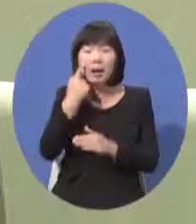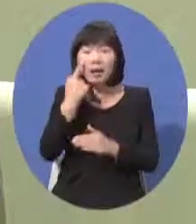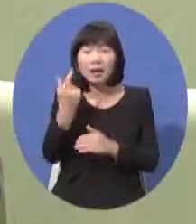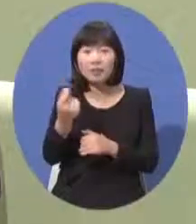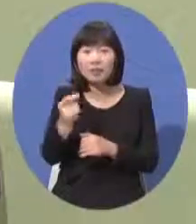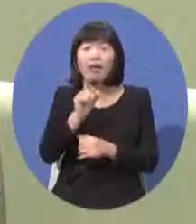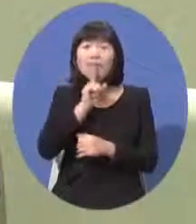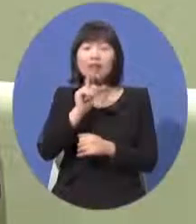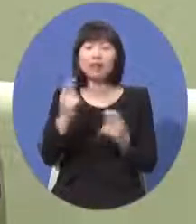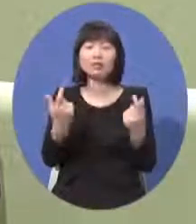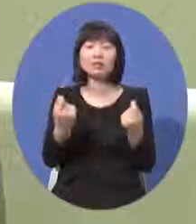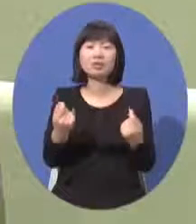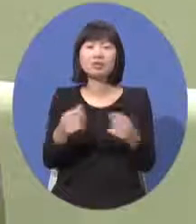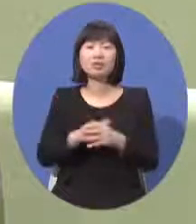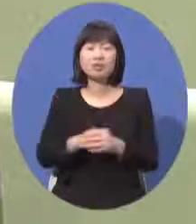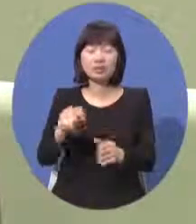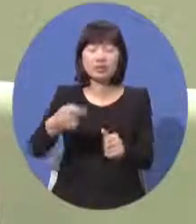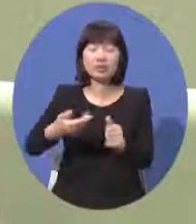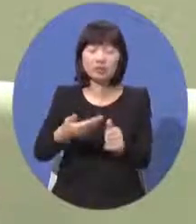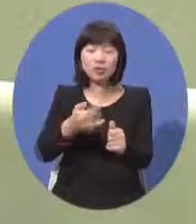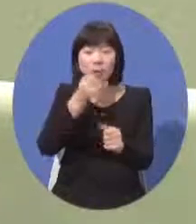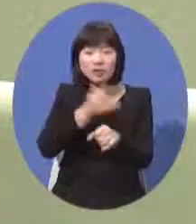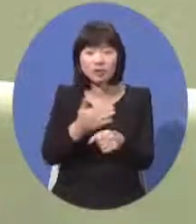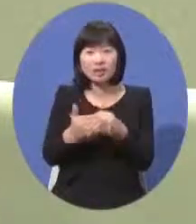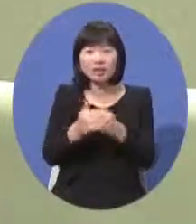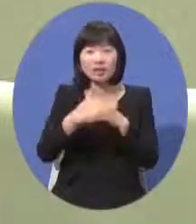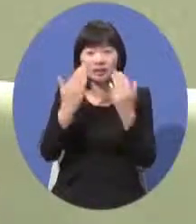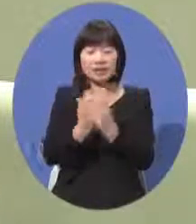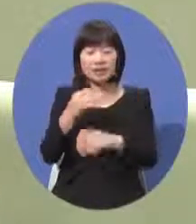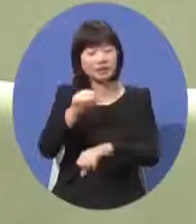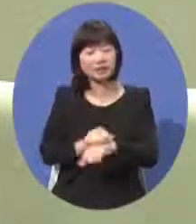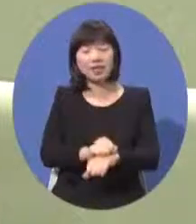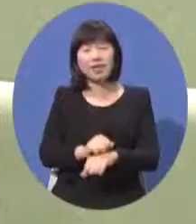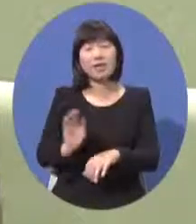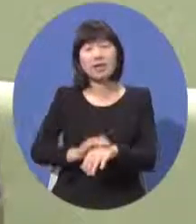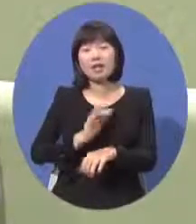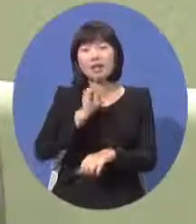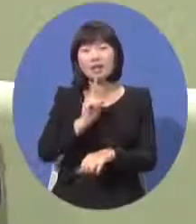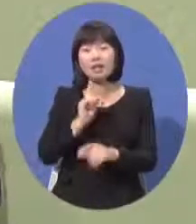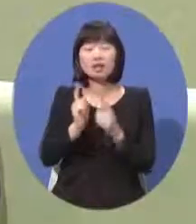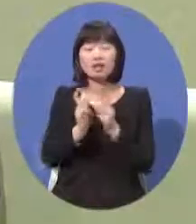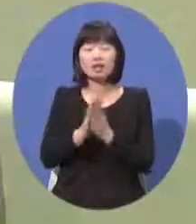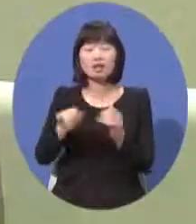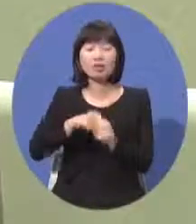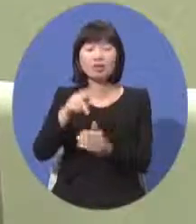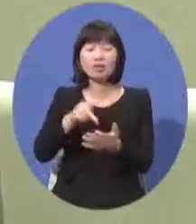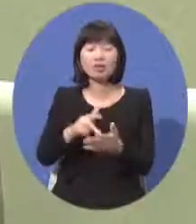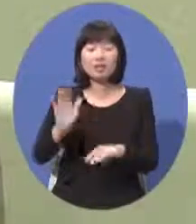이제 말처럼 가르쳐준다고 애들이 다 잘하지 못해요. 그리고 실제 상황에서는 잘